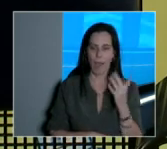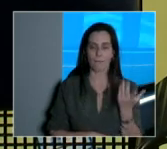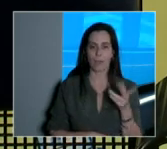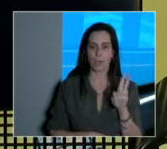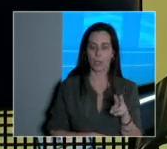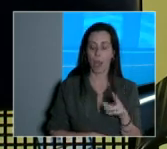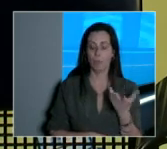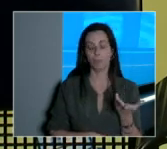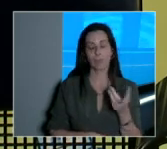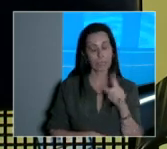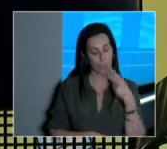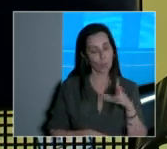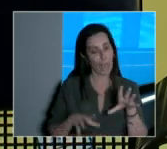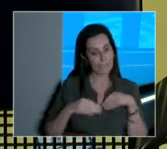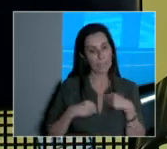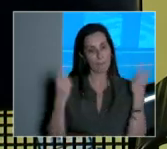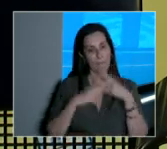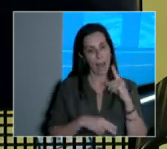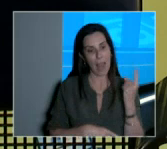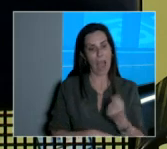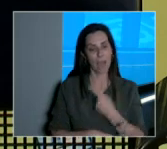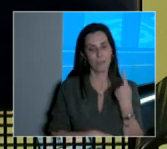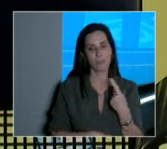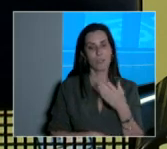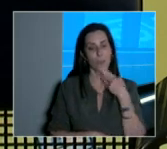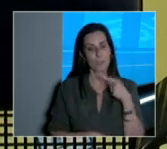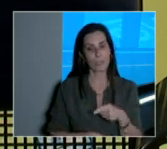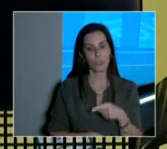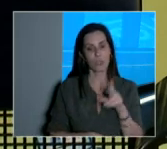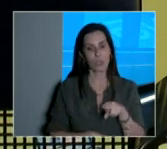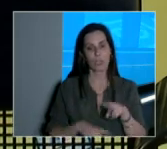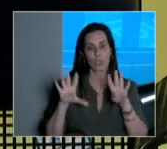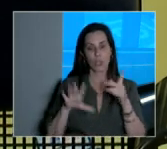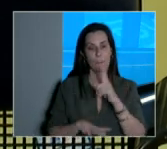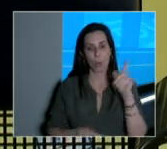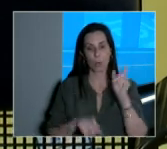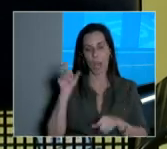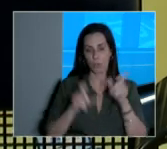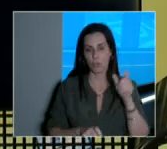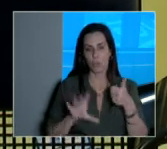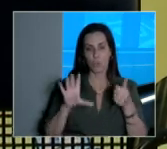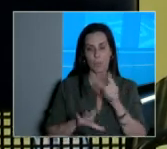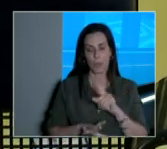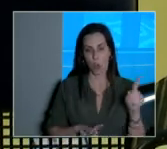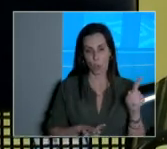יש גם קונצנזוס, צריך להיות קונצנזוס בזה שבמדינת ישראל שיש בה 9 מיליון אזרחים, 6 מיליון הם